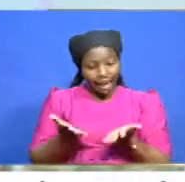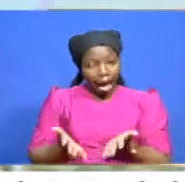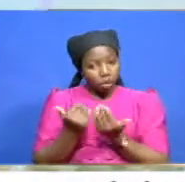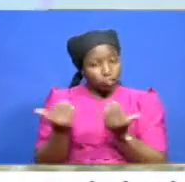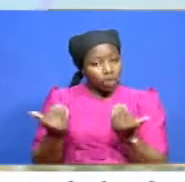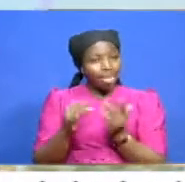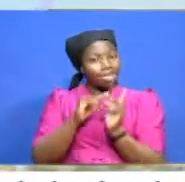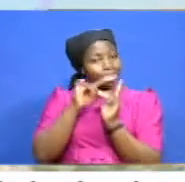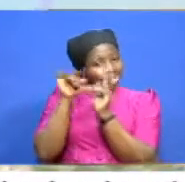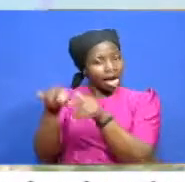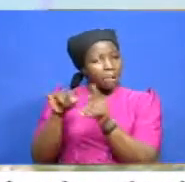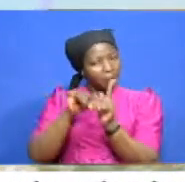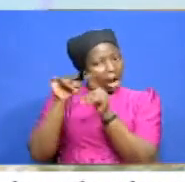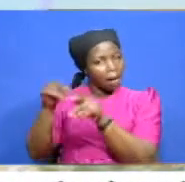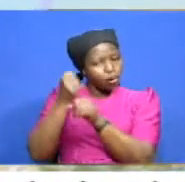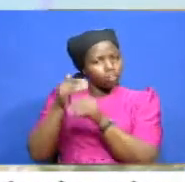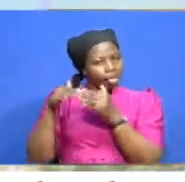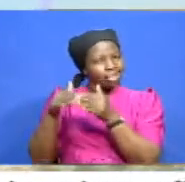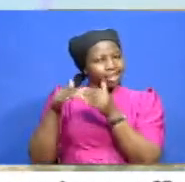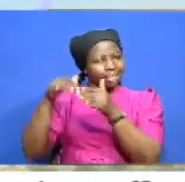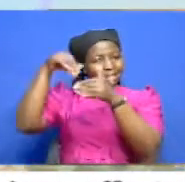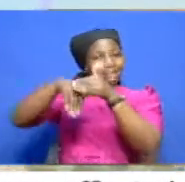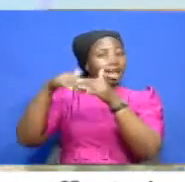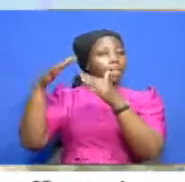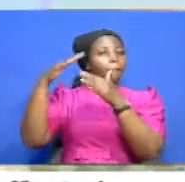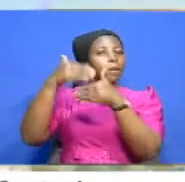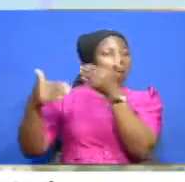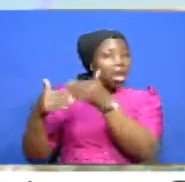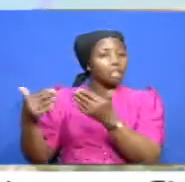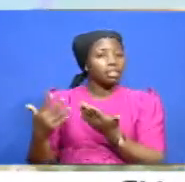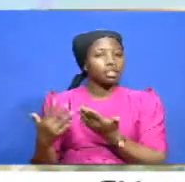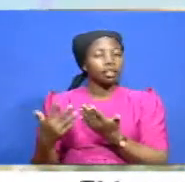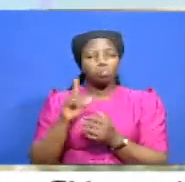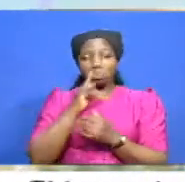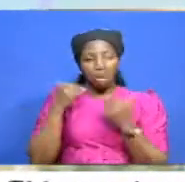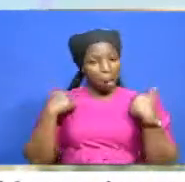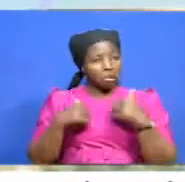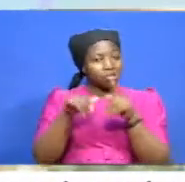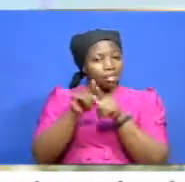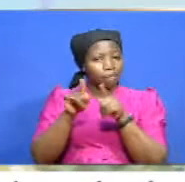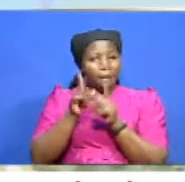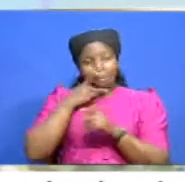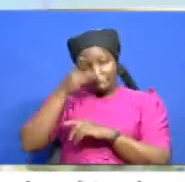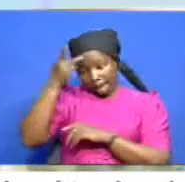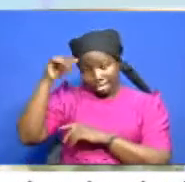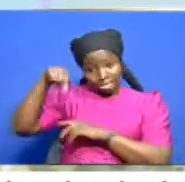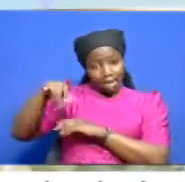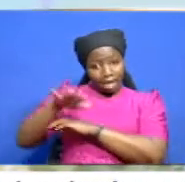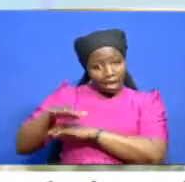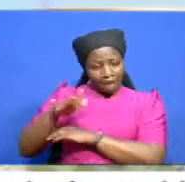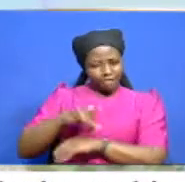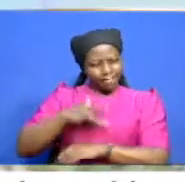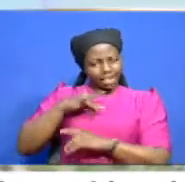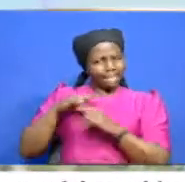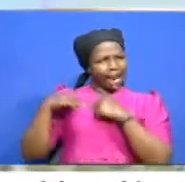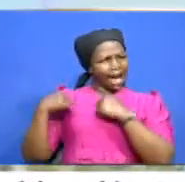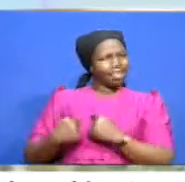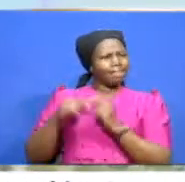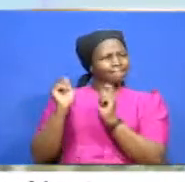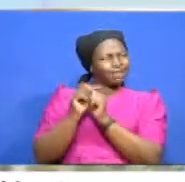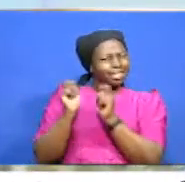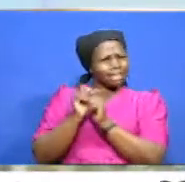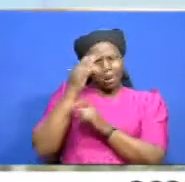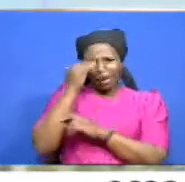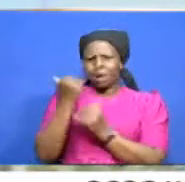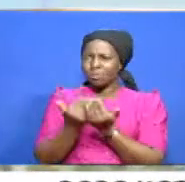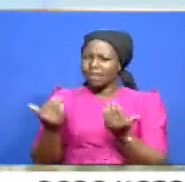kufanya mapenzi ndani ya hili jengo. Kwa hivyo mimi kama mzazi wa hapa Digirikani ninasikia uchungu kwa sababu watoto wenyewe wamekosa